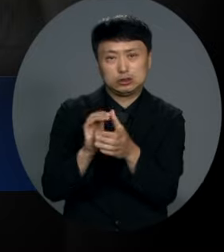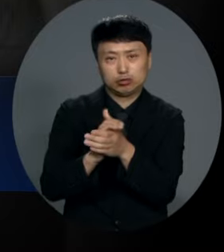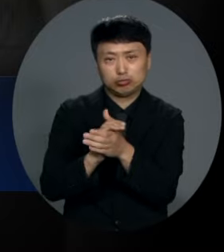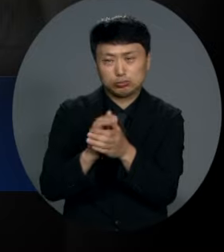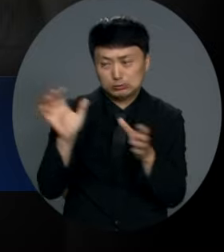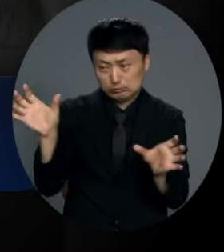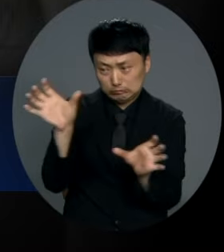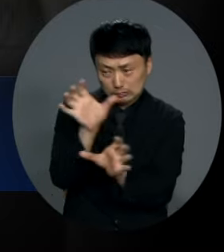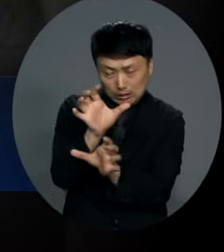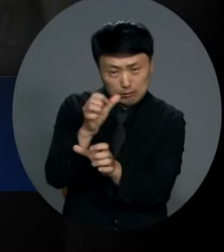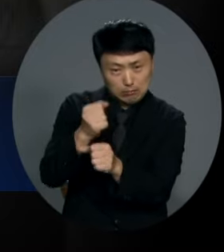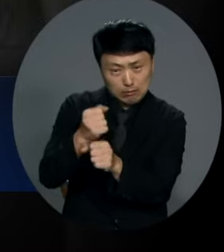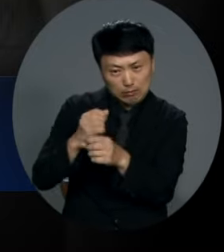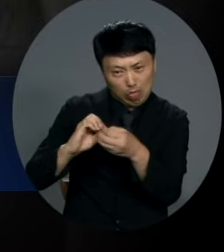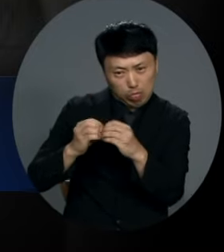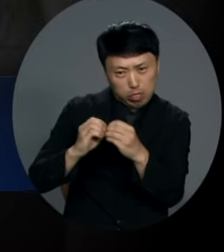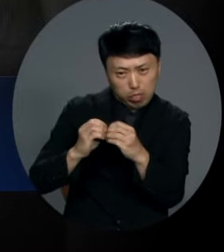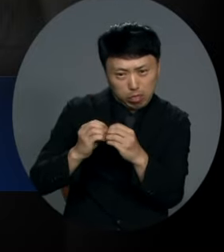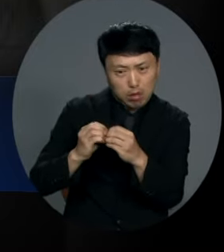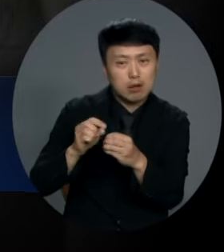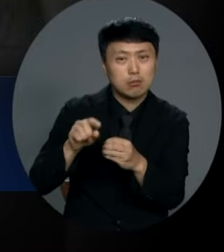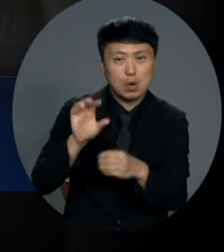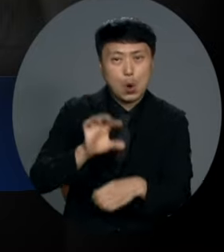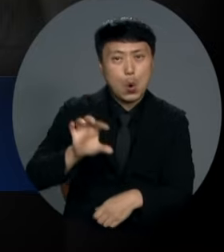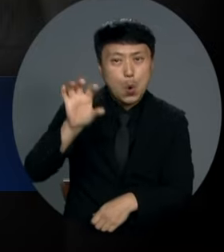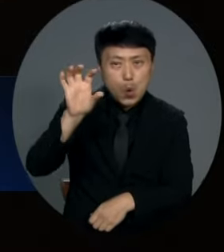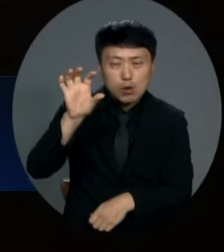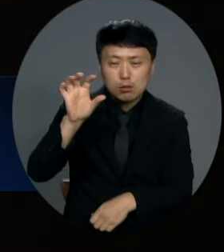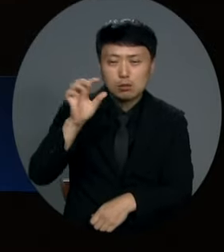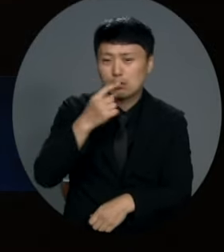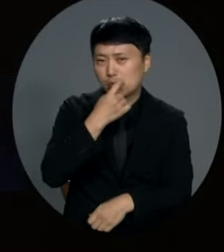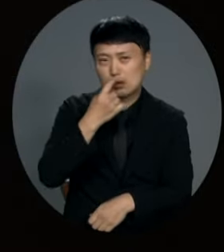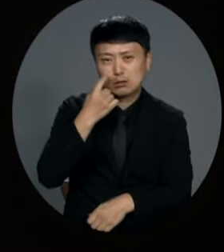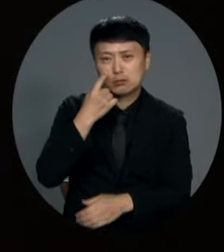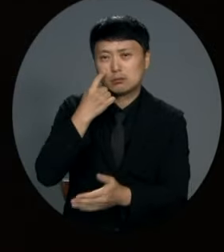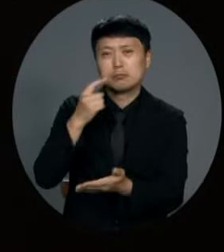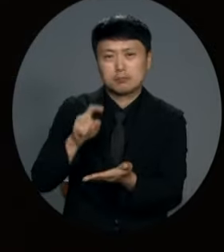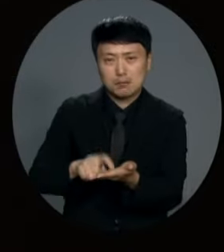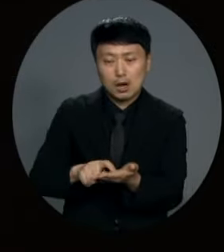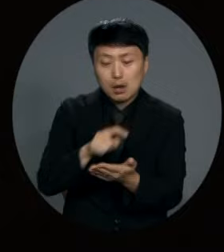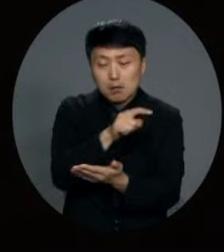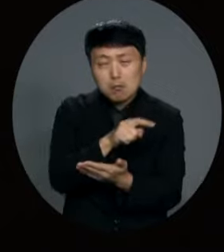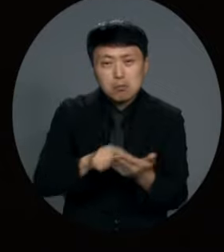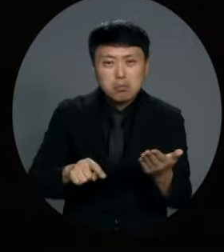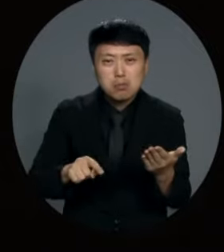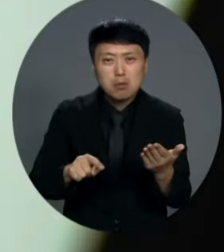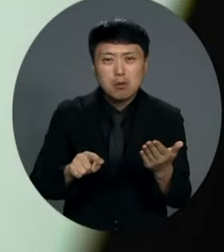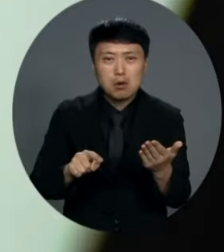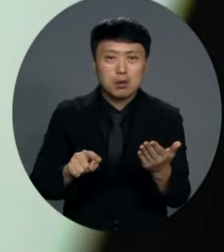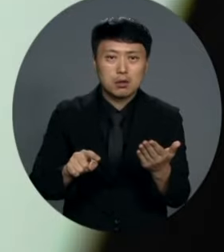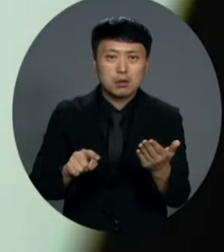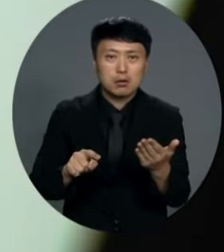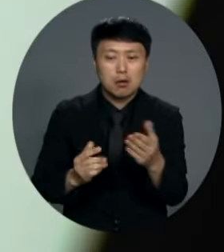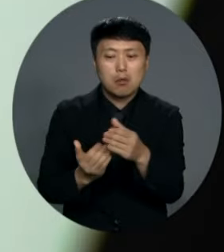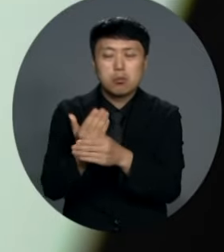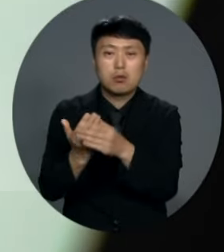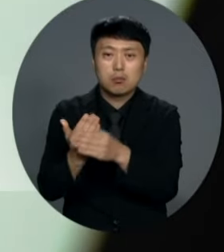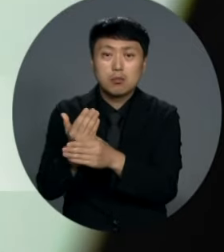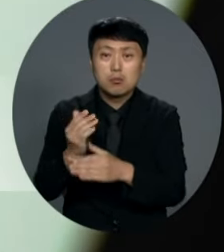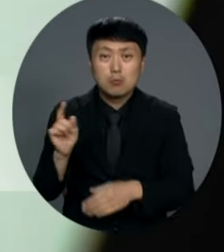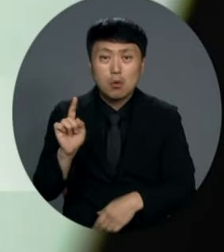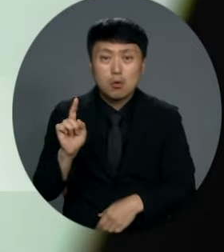사진을 합성해서 이 프로필로 그렇게 피해는 더 있을 수 있습니다